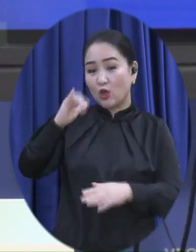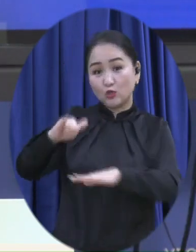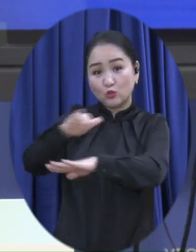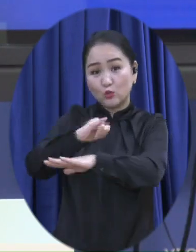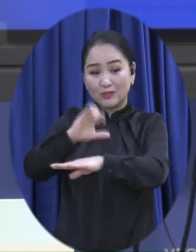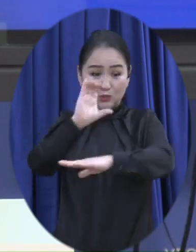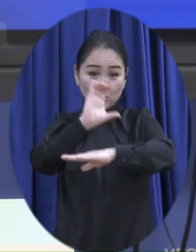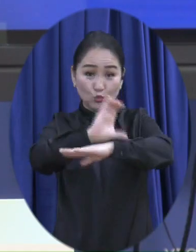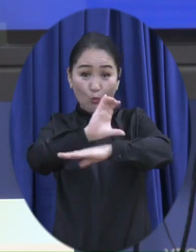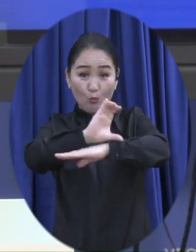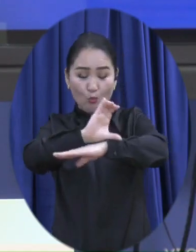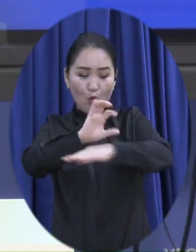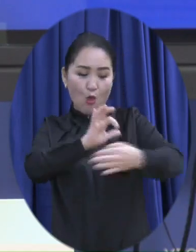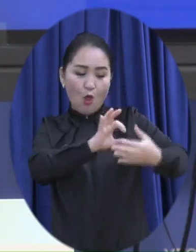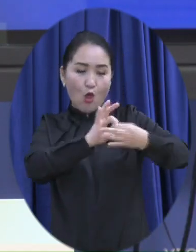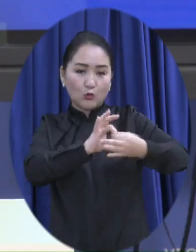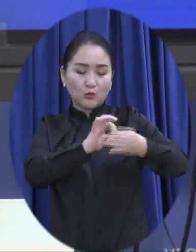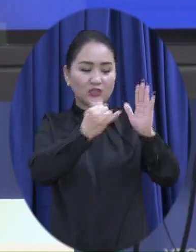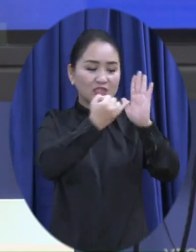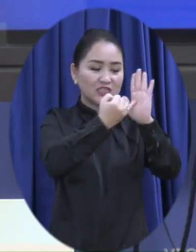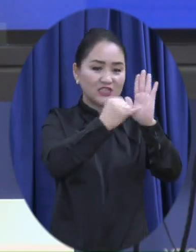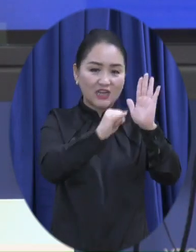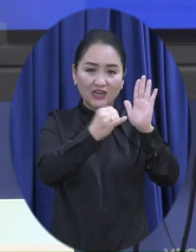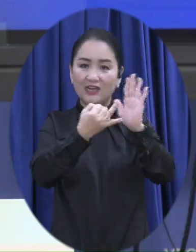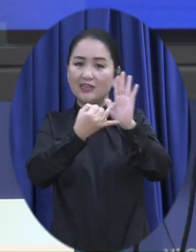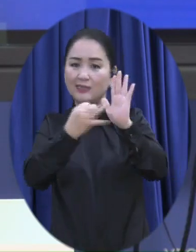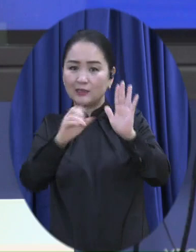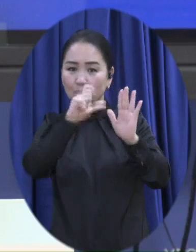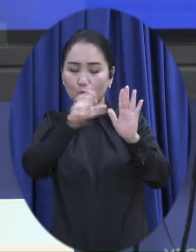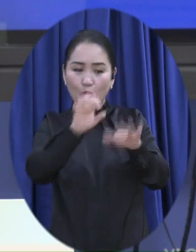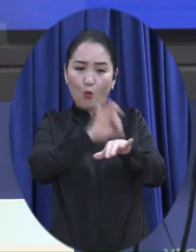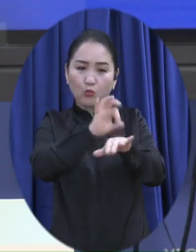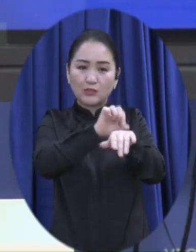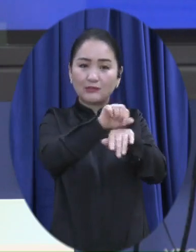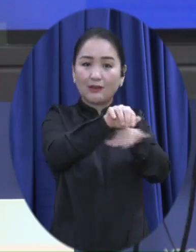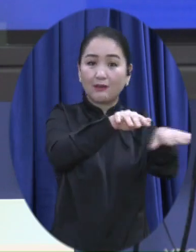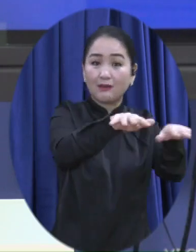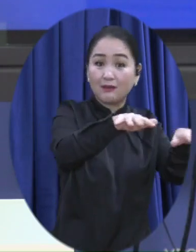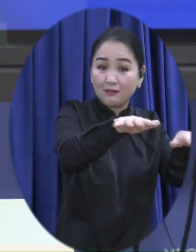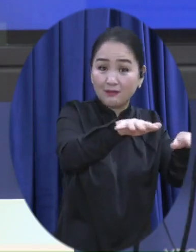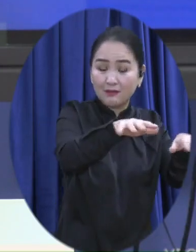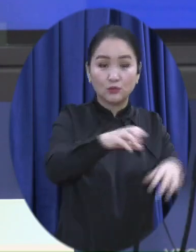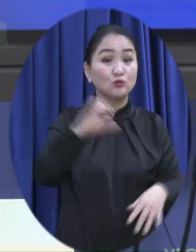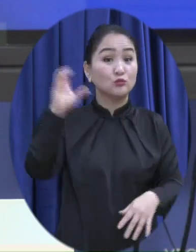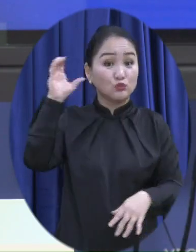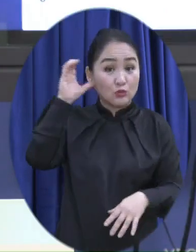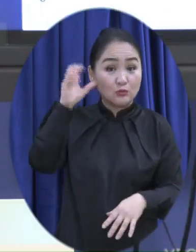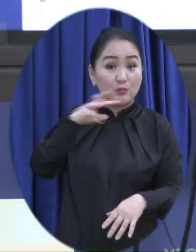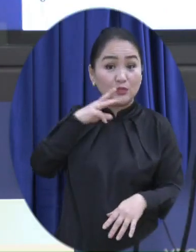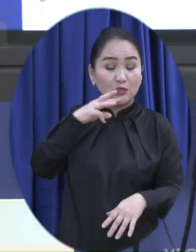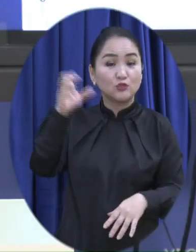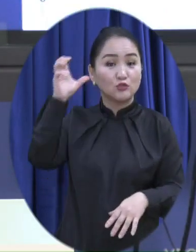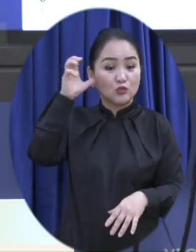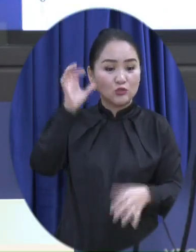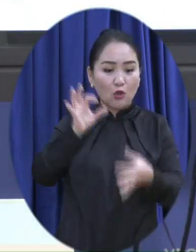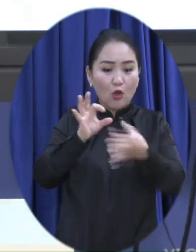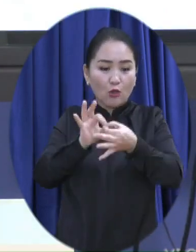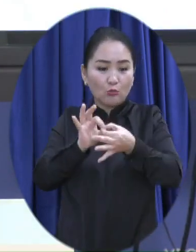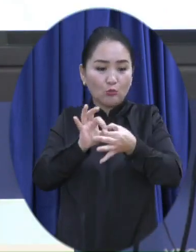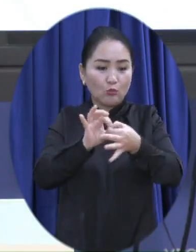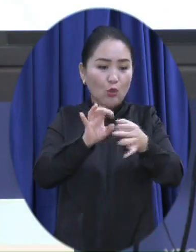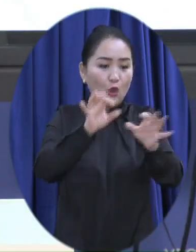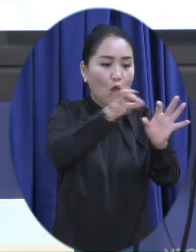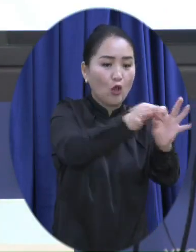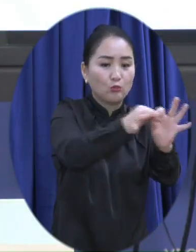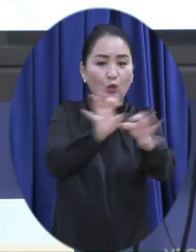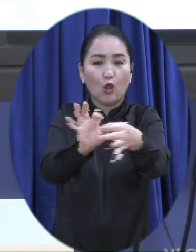оцсонтой холбоотойгоор 60 далаараа өвчилж ийсэн бие биенээсээ халдвар аваад явдаг ийм одоо гинжээ хэлхээ үүсдэг гэдгийг бол